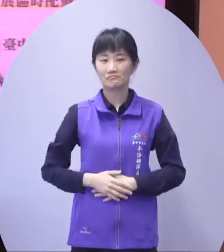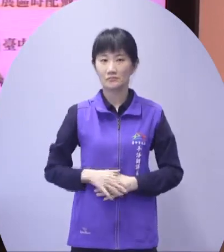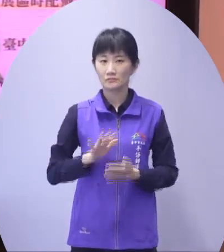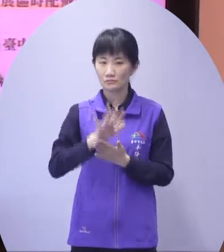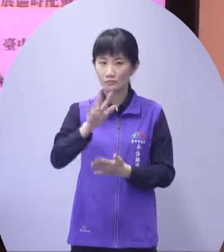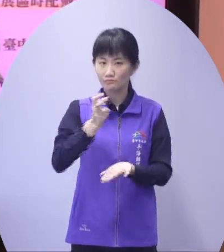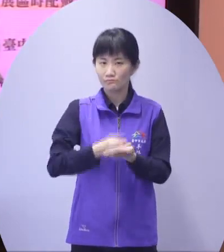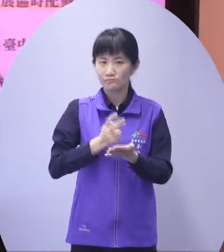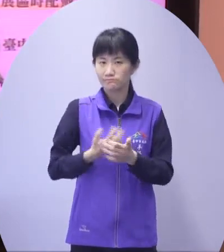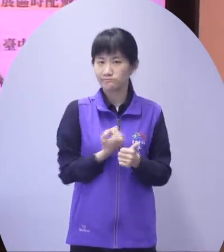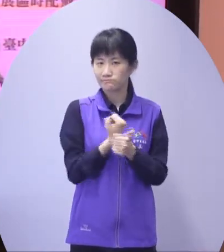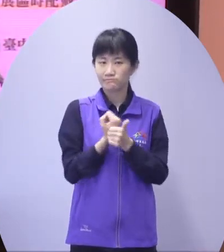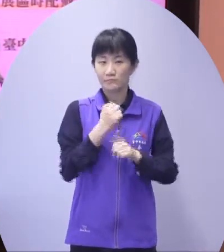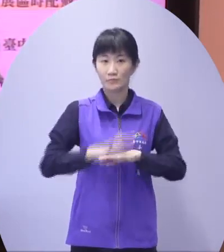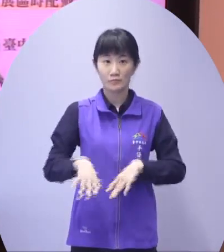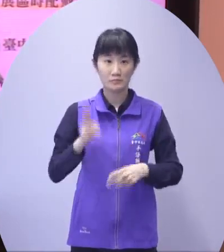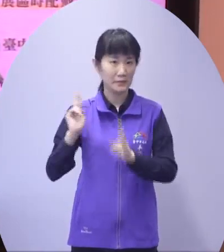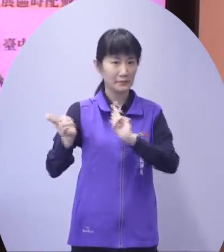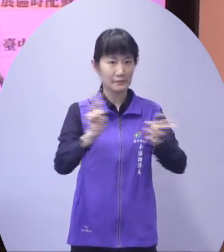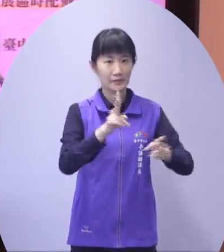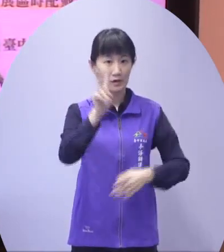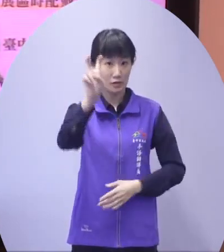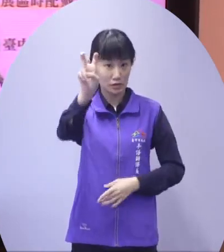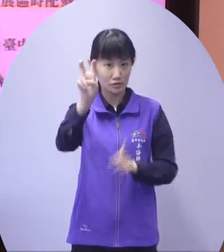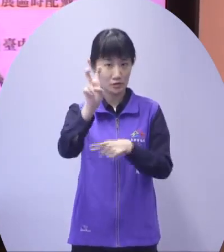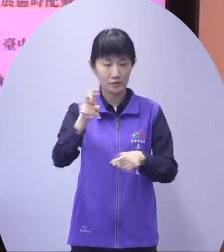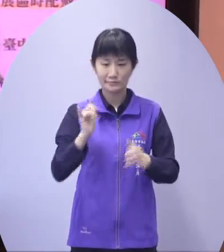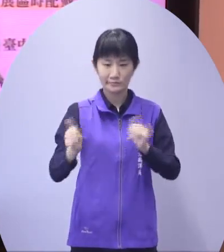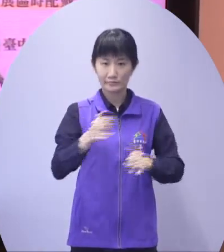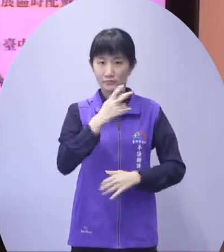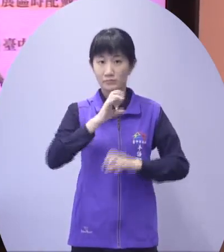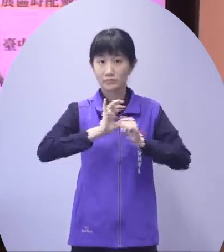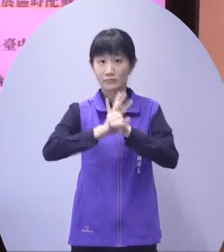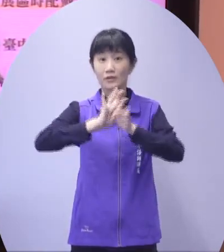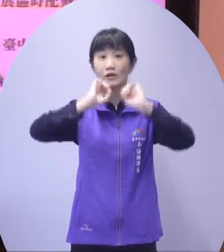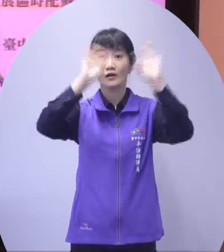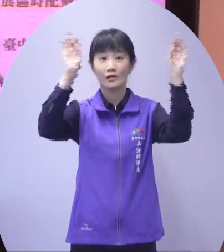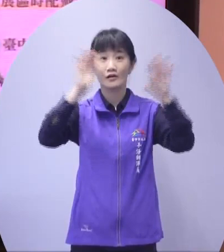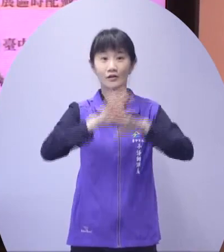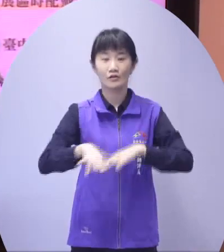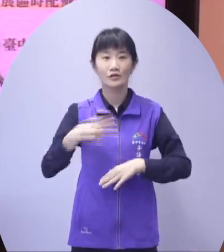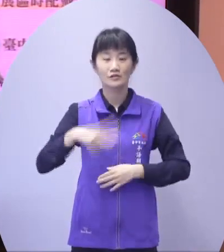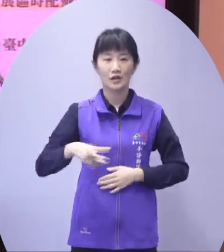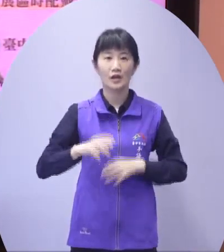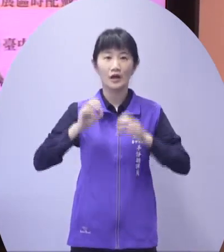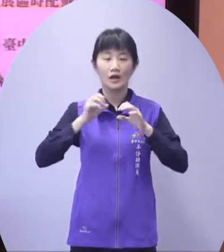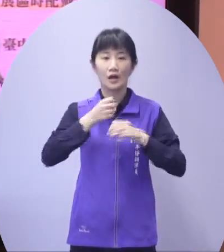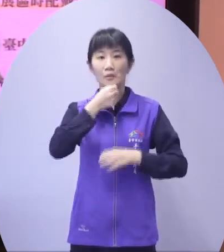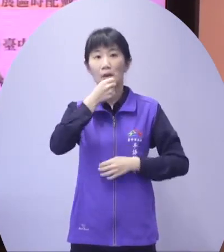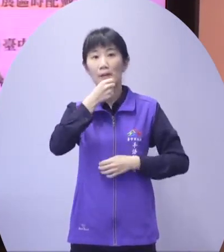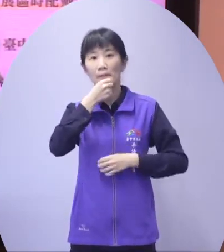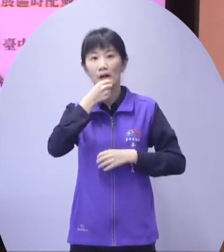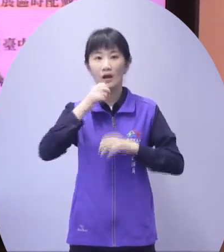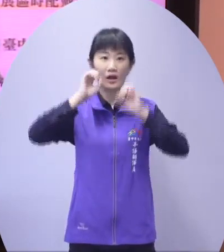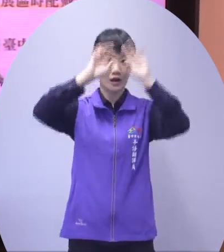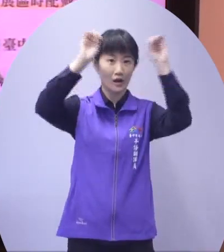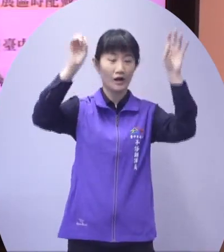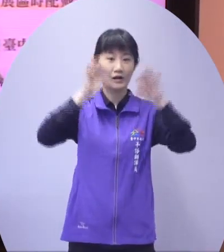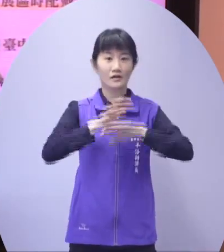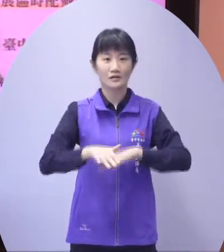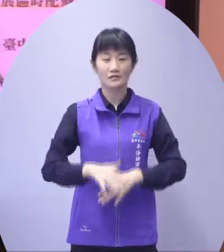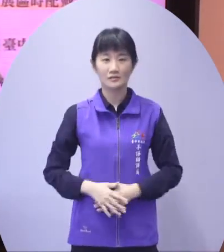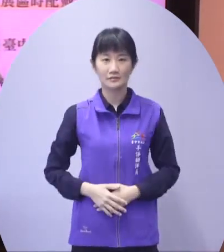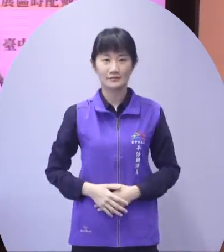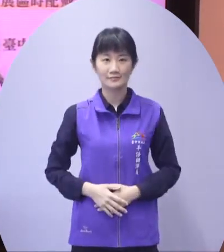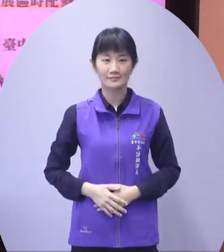管，现场呢也会有20多位的工作人员来进行宣导，那广播系统也会来进行宣导，所以呢。我们